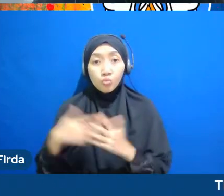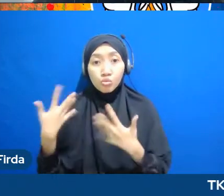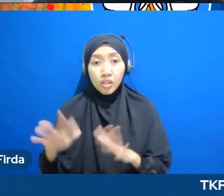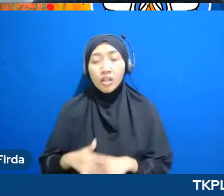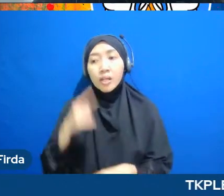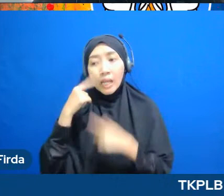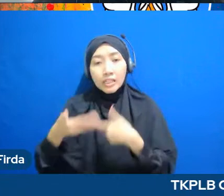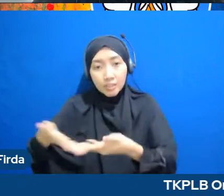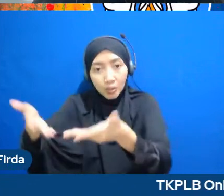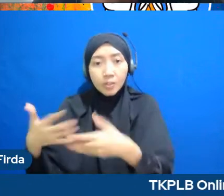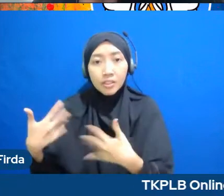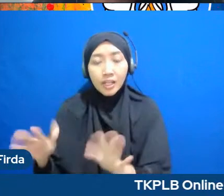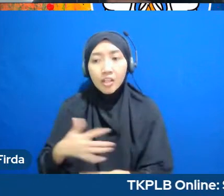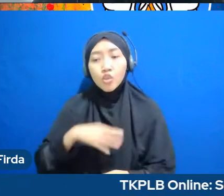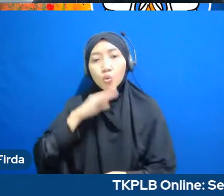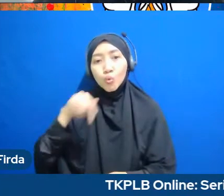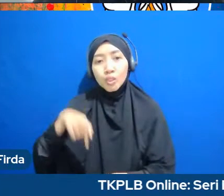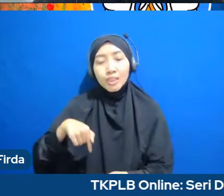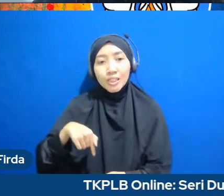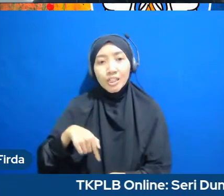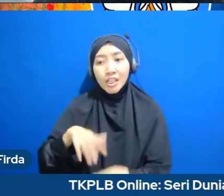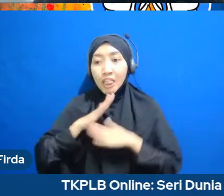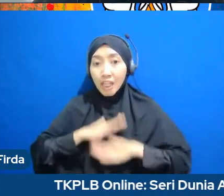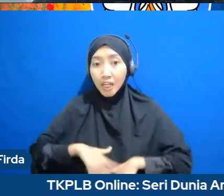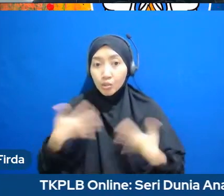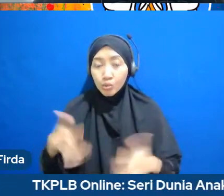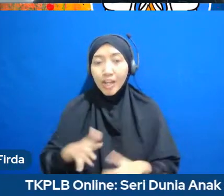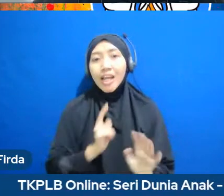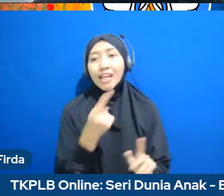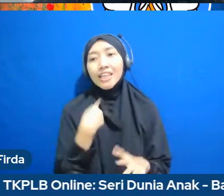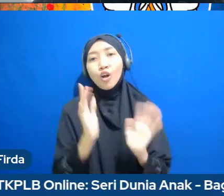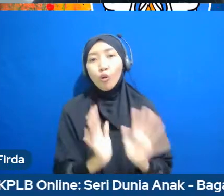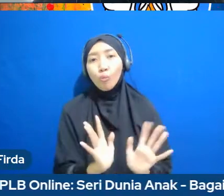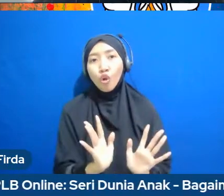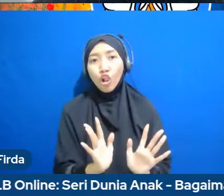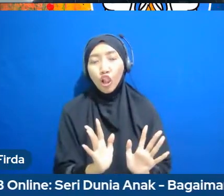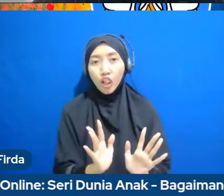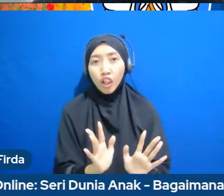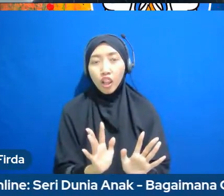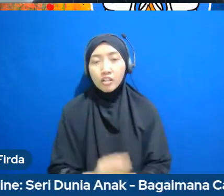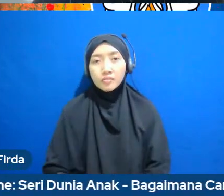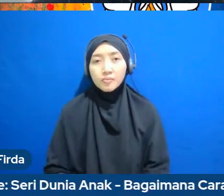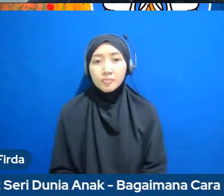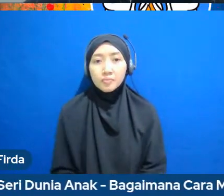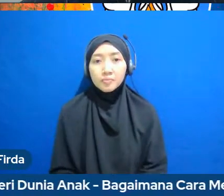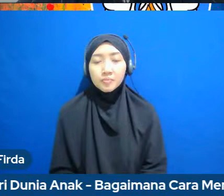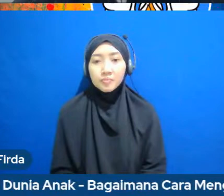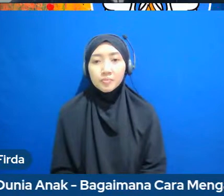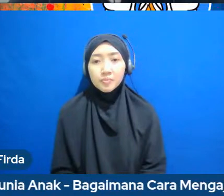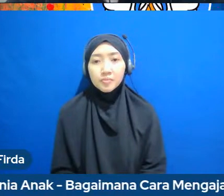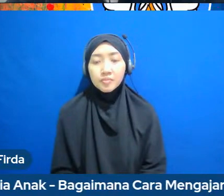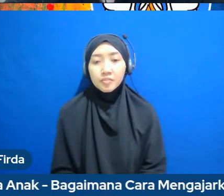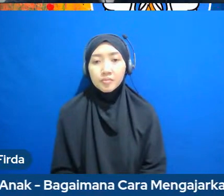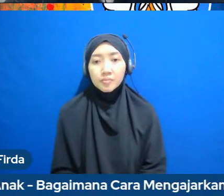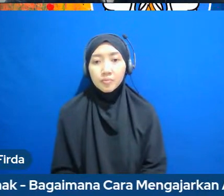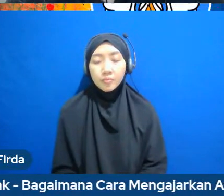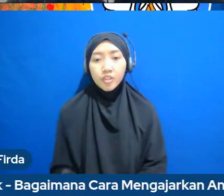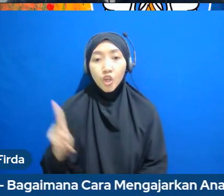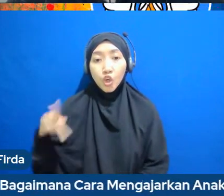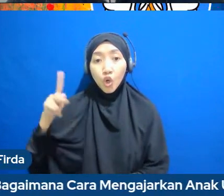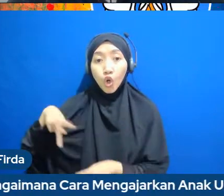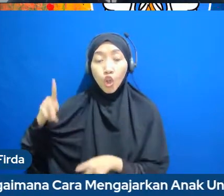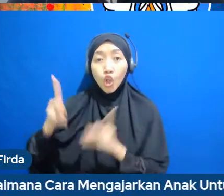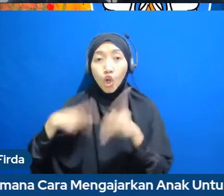nangis. Ibu guru tungguin di sini. Kalau kamu udah tenang, kita ngobrol. Gitu ya, aja gitu. Tapi ini kalau di keluarga